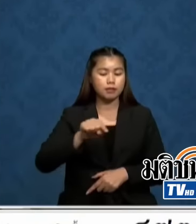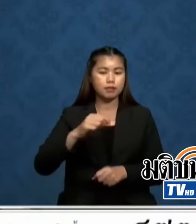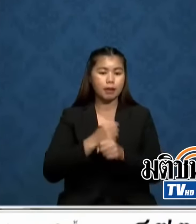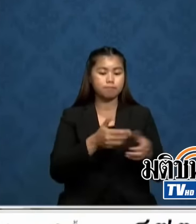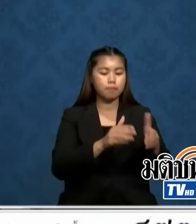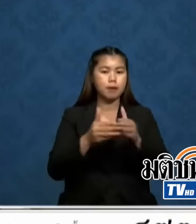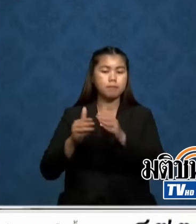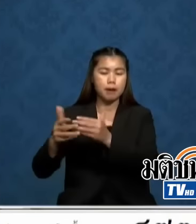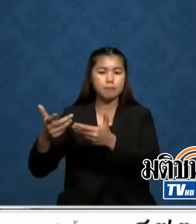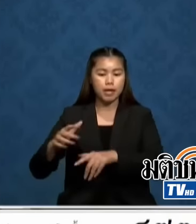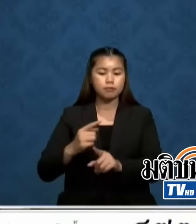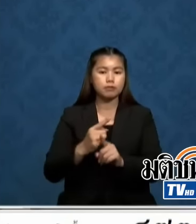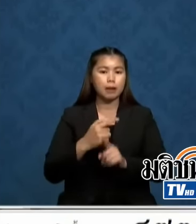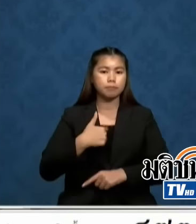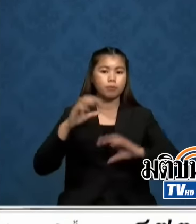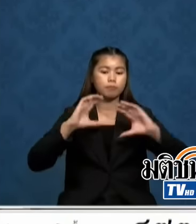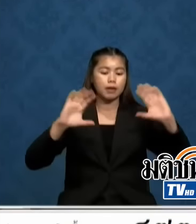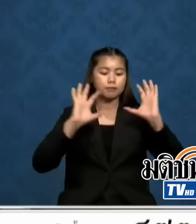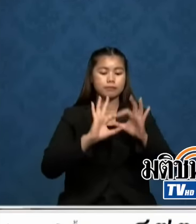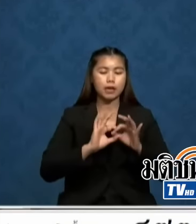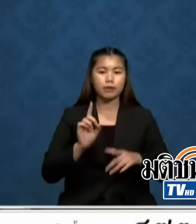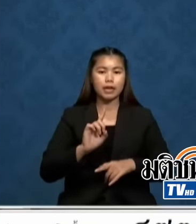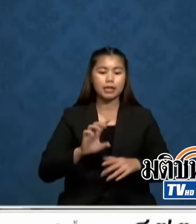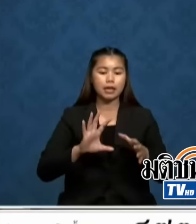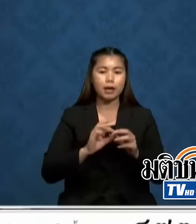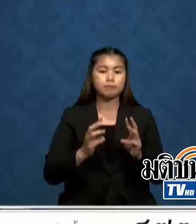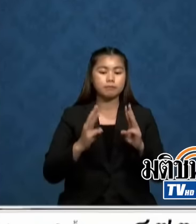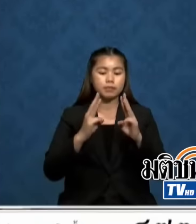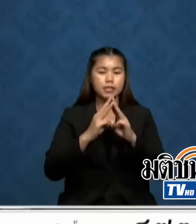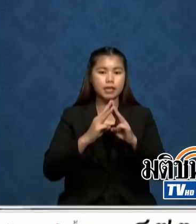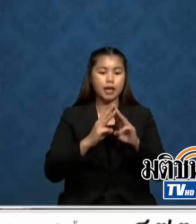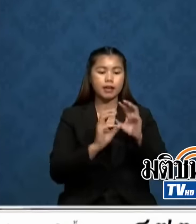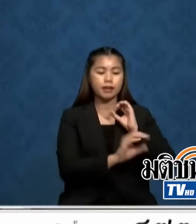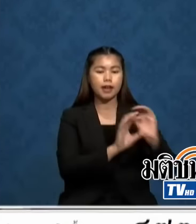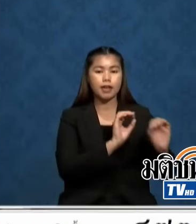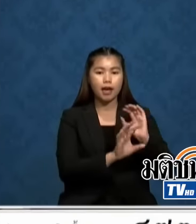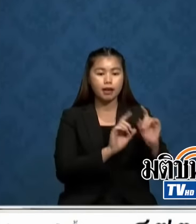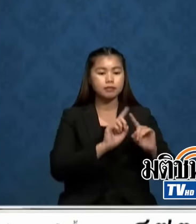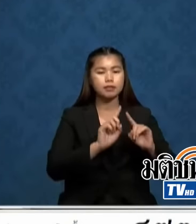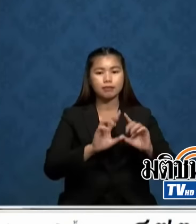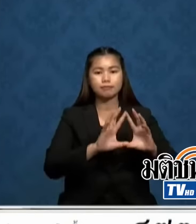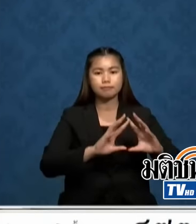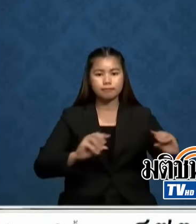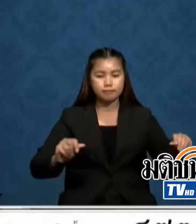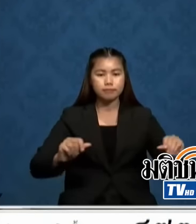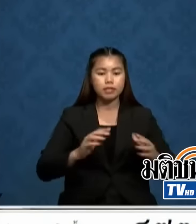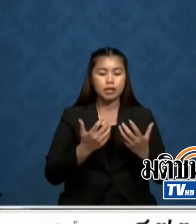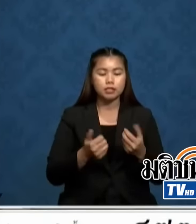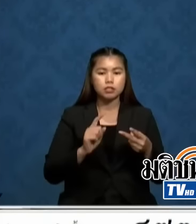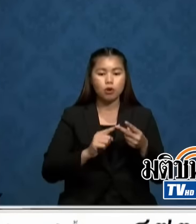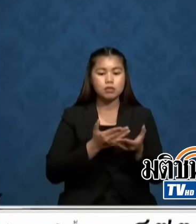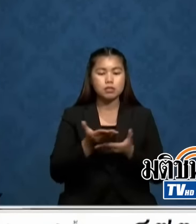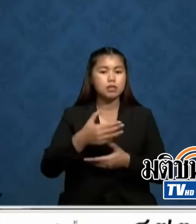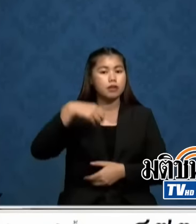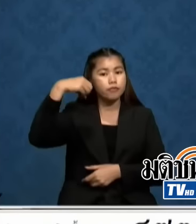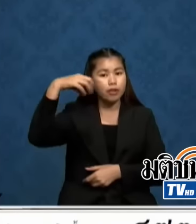ทำสัญญากับภาครัฐได้แก่สัญญากำจัดขยะกับองค์กรปกครองส่วนท้องถิ่นและสัญญาสำหรับซื้อไฟ